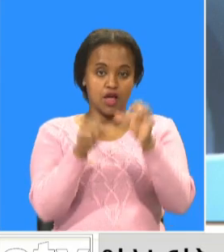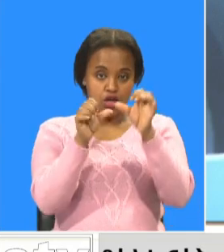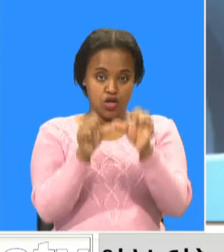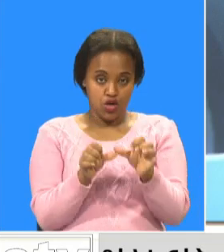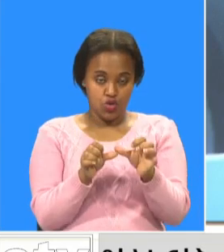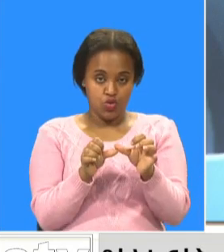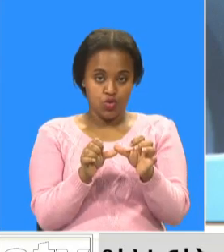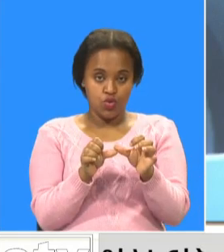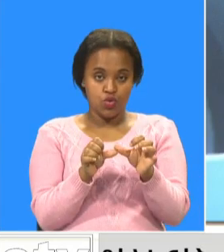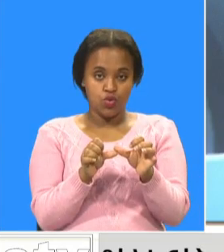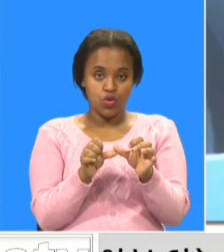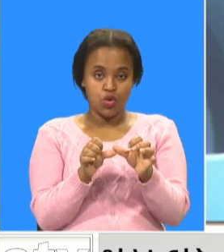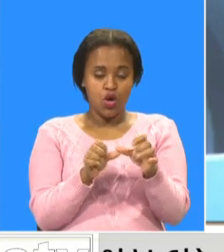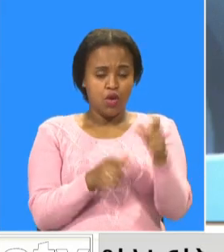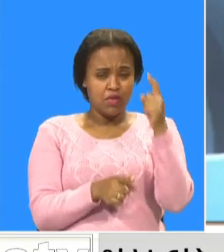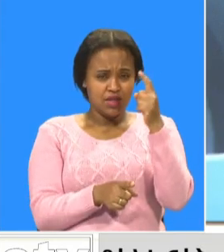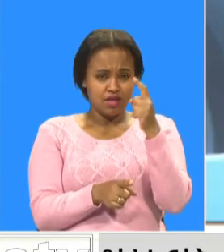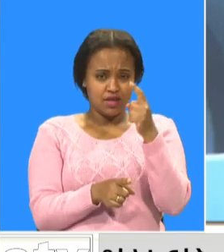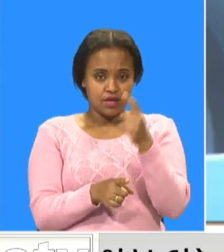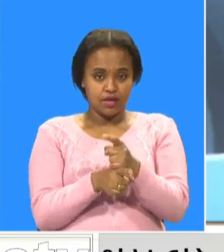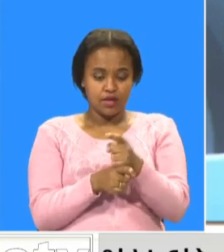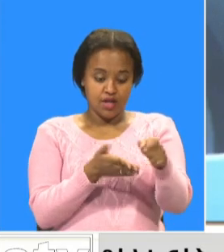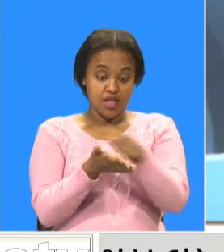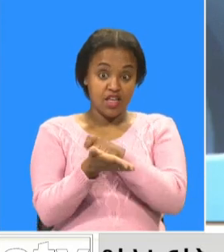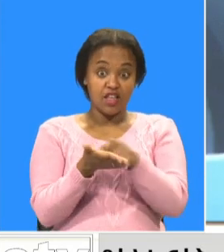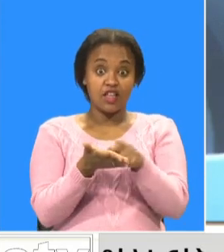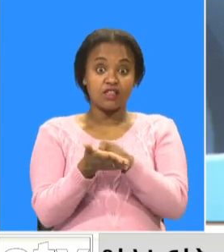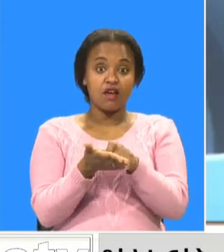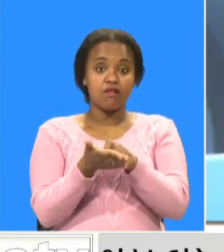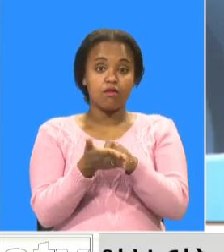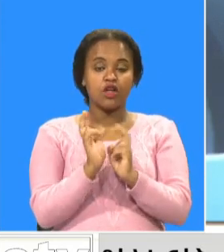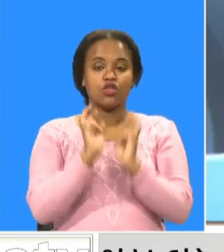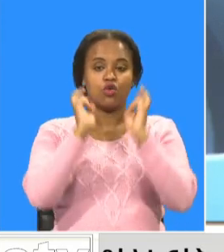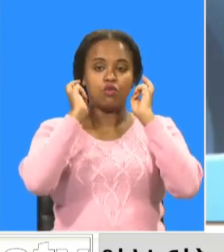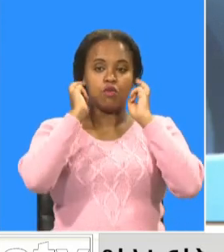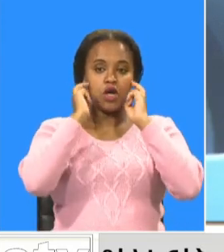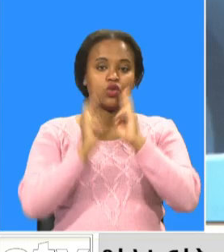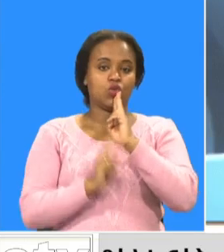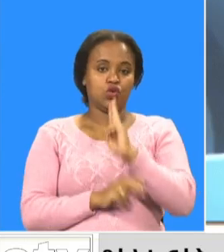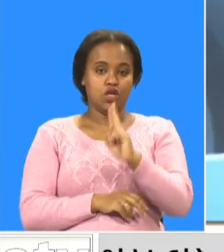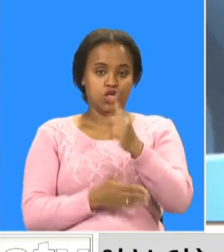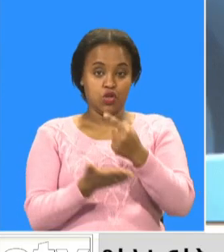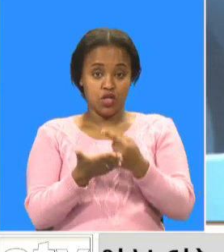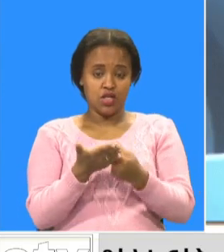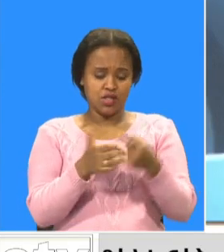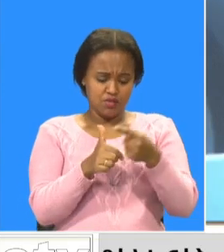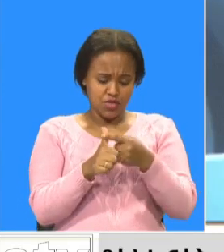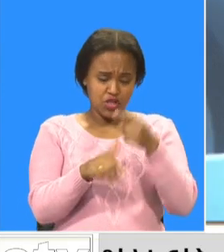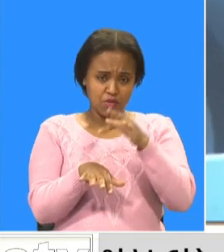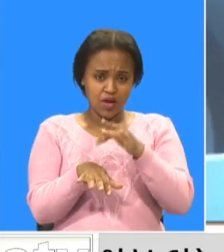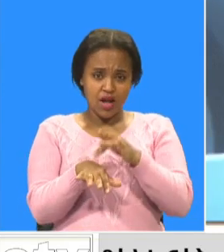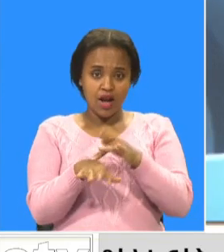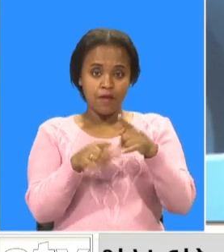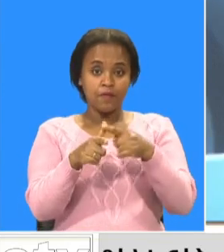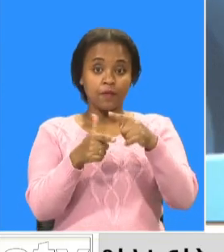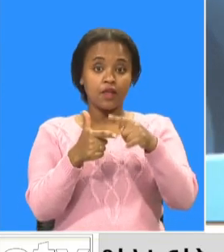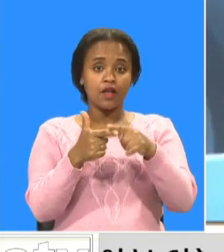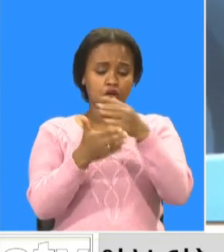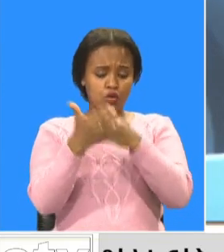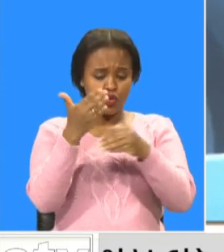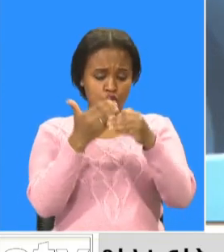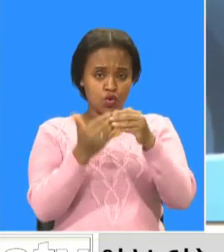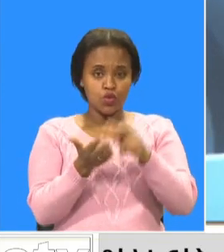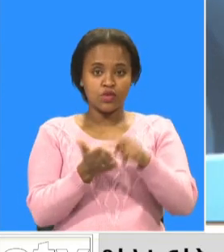ሌብል የተደረጉ በትክክል የተጻፈባቸው ማስኮች ናቸው። እነዚህ መጀመሪያ ላይ እንግዲህ ሁሉም